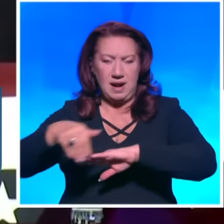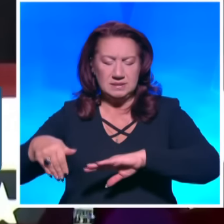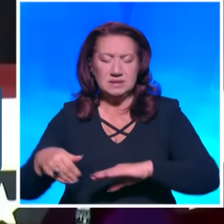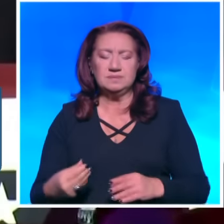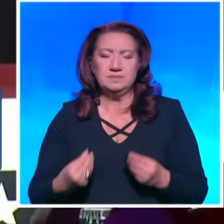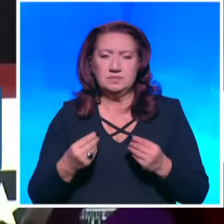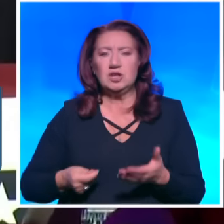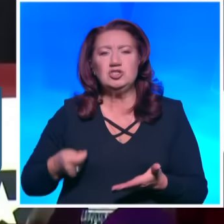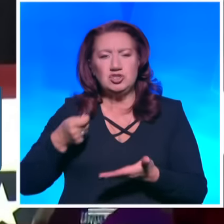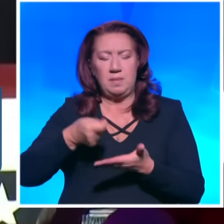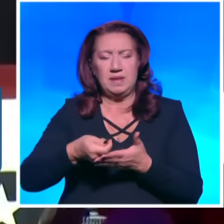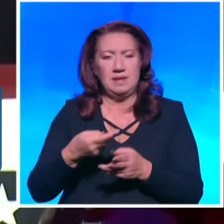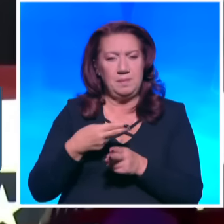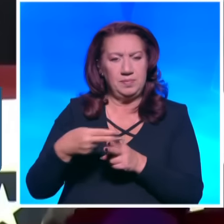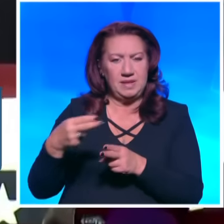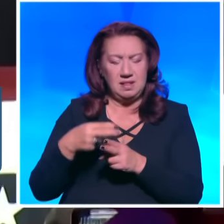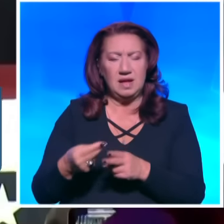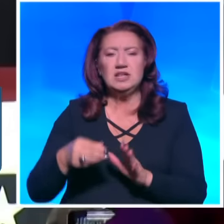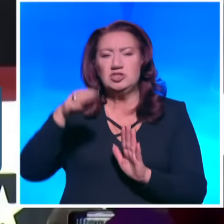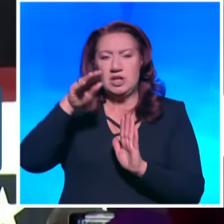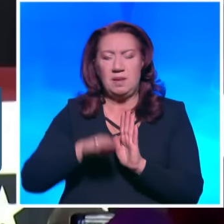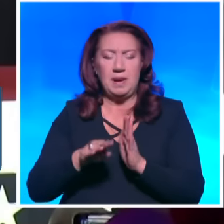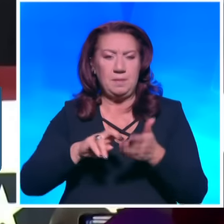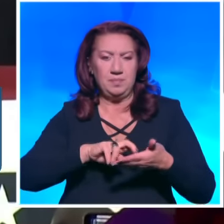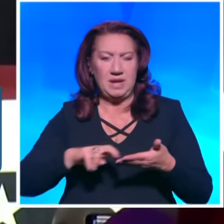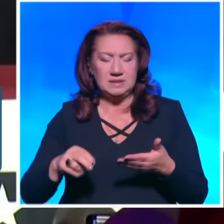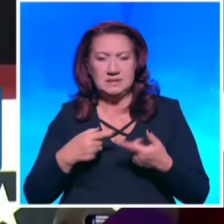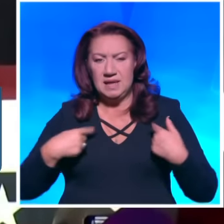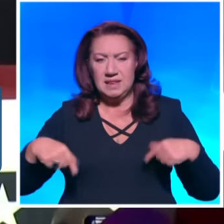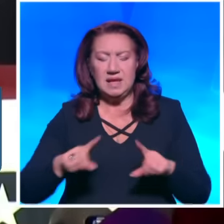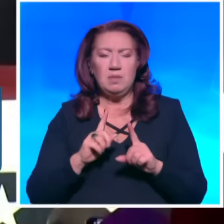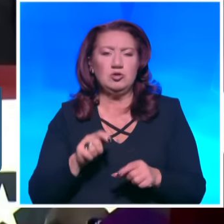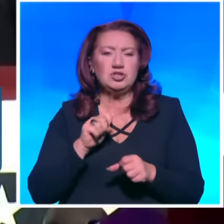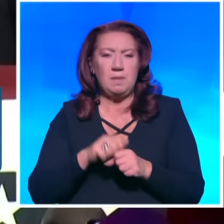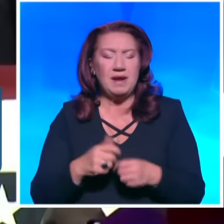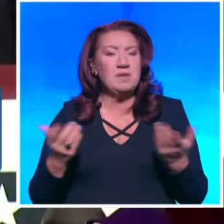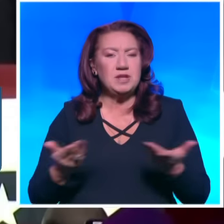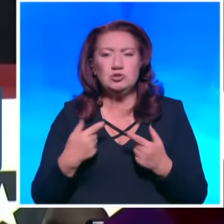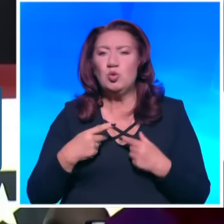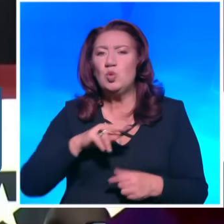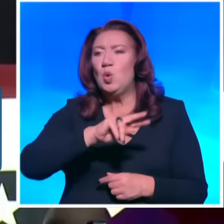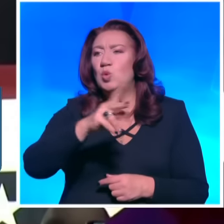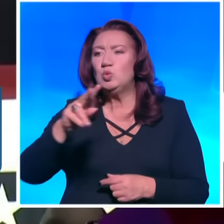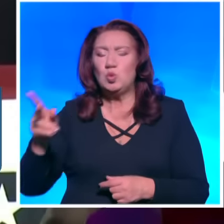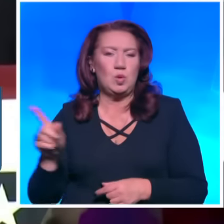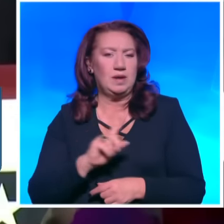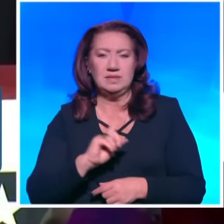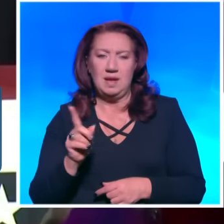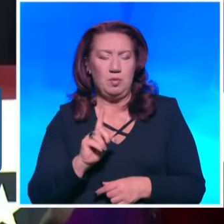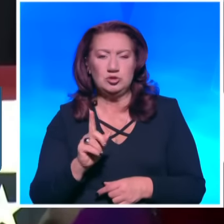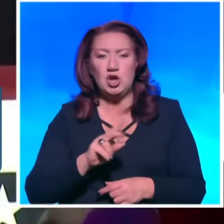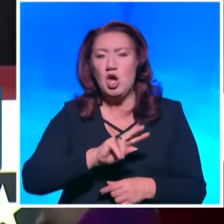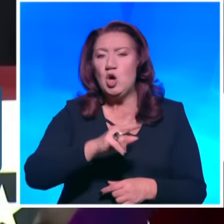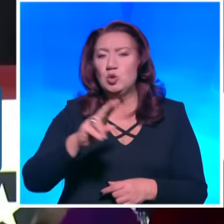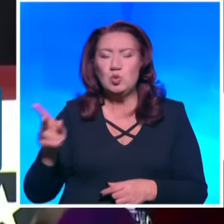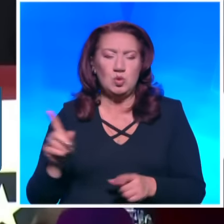Ще платим дълга, ще намалим данъците. Ние можем да правим неща, които никой друг не може. Никой друг няма да може да го